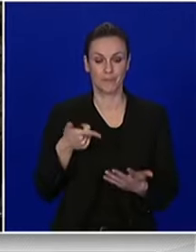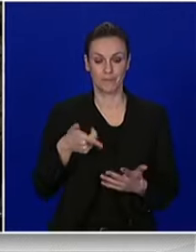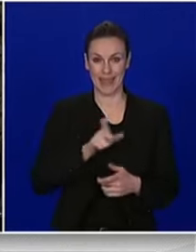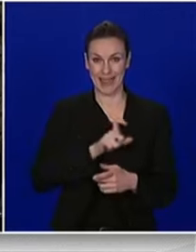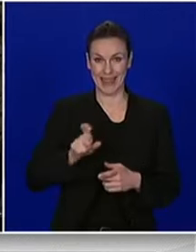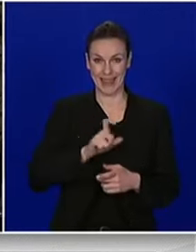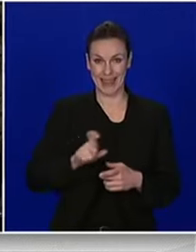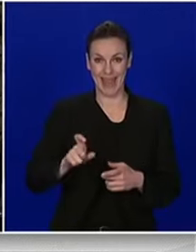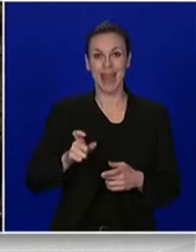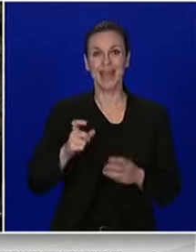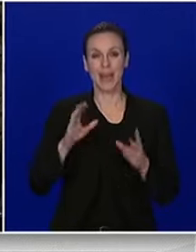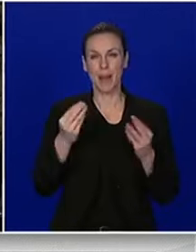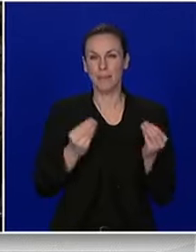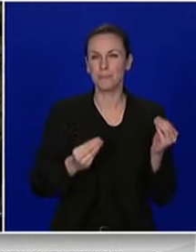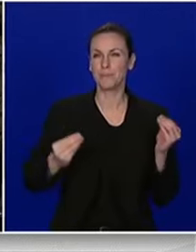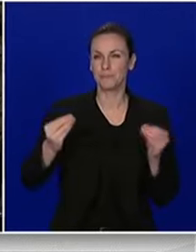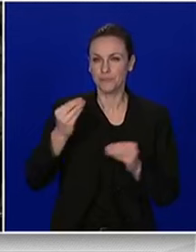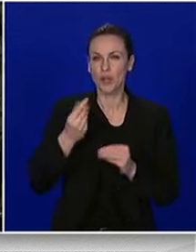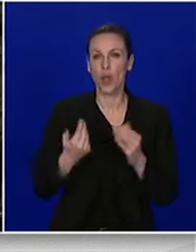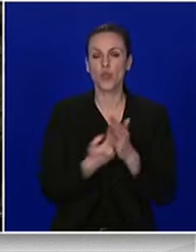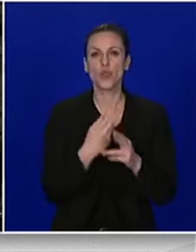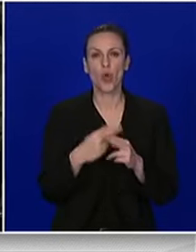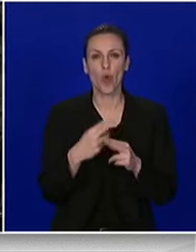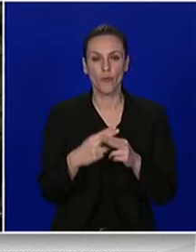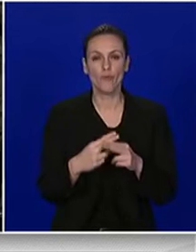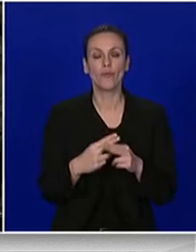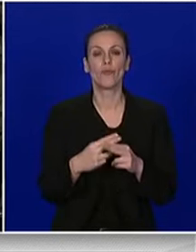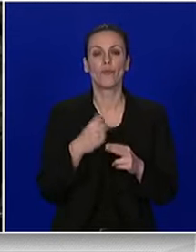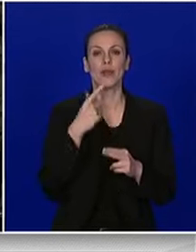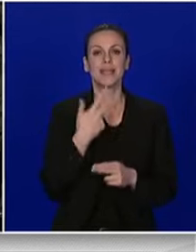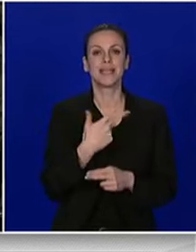razini ostvarali porast broja novo oboljelih od